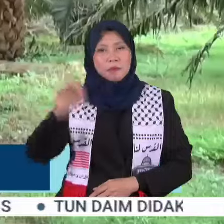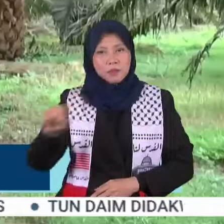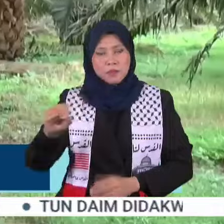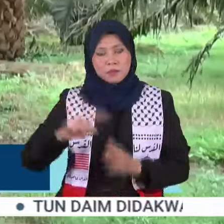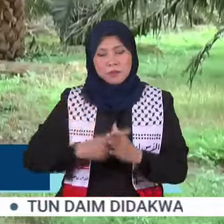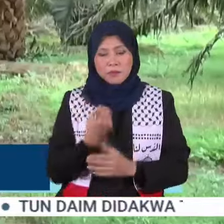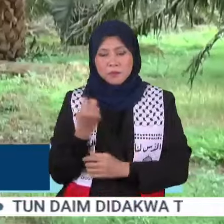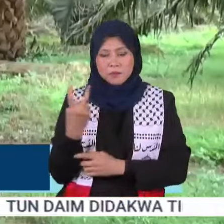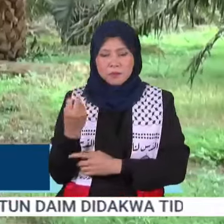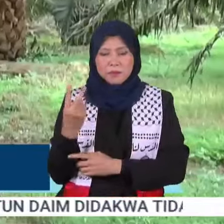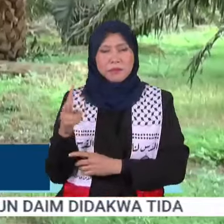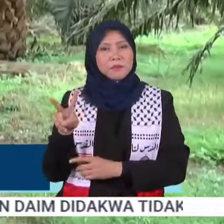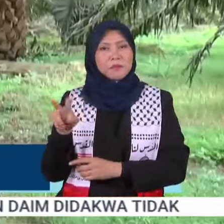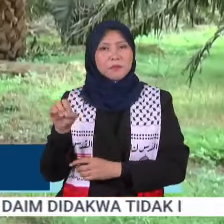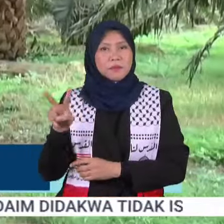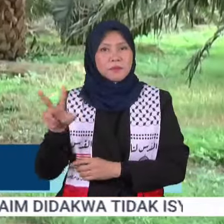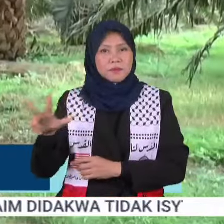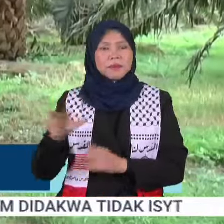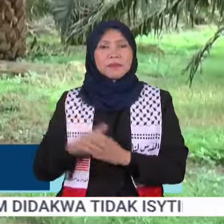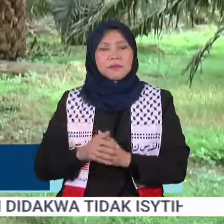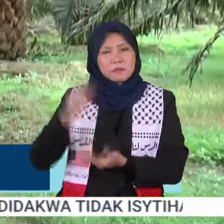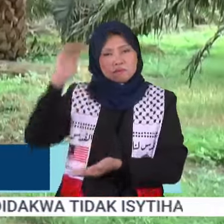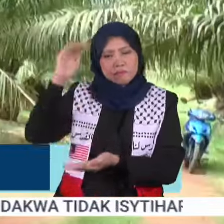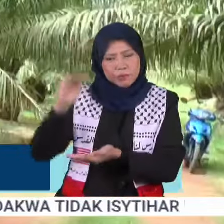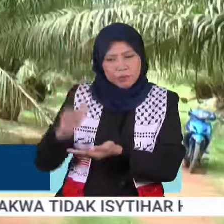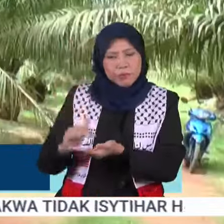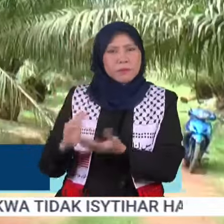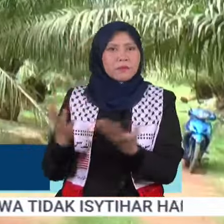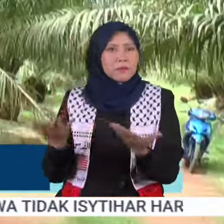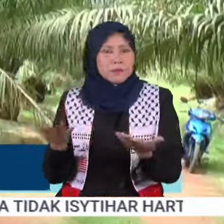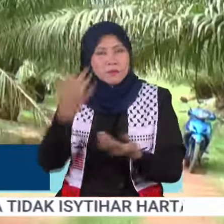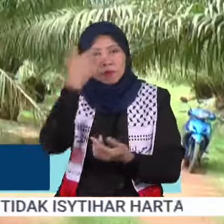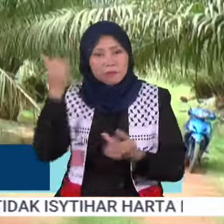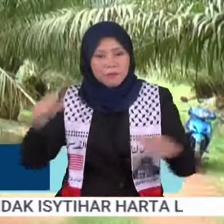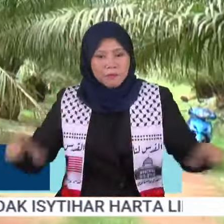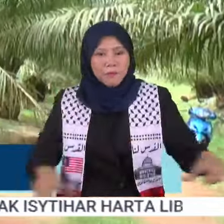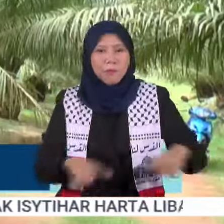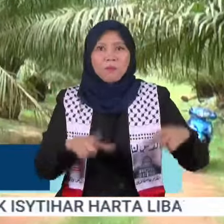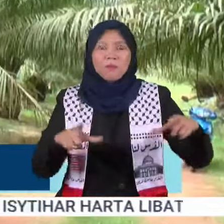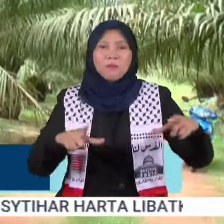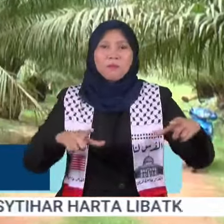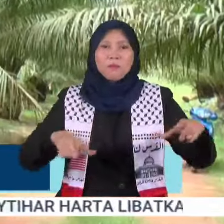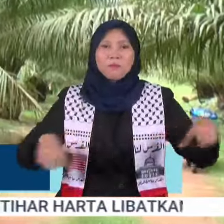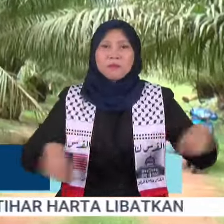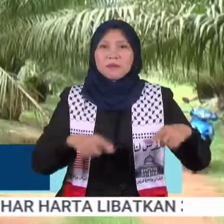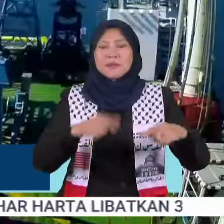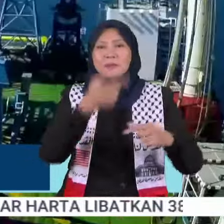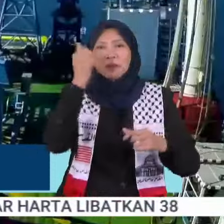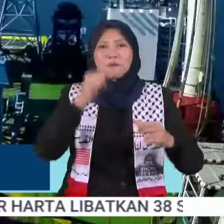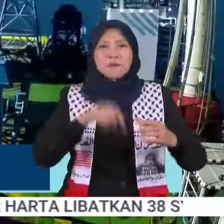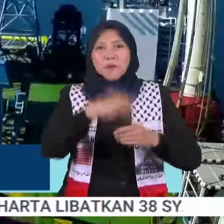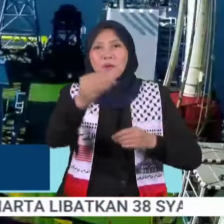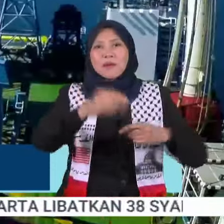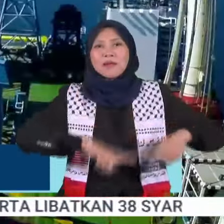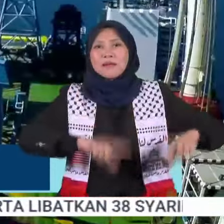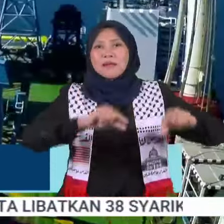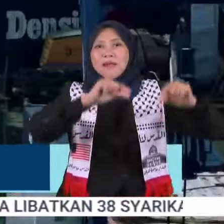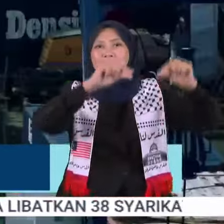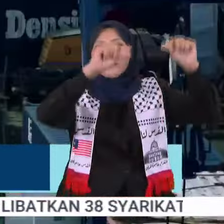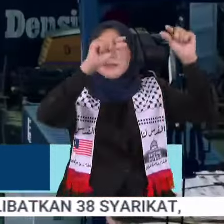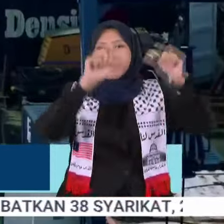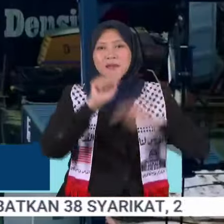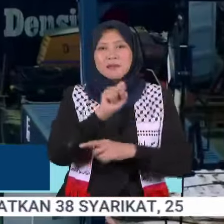pada Disember 2023. Turunan disebabkan penyusutan dalam sektor perlombongan akibat penurunan pengekstrakan gas asli dan petroleum